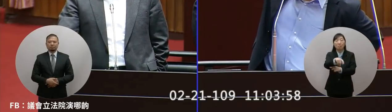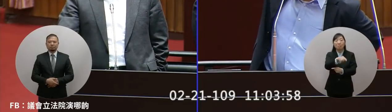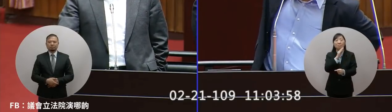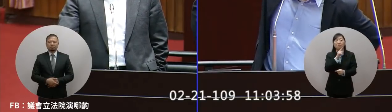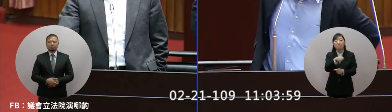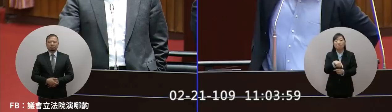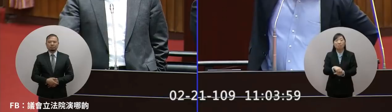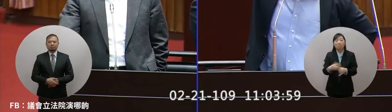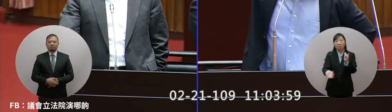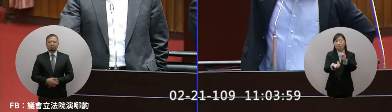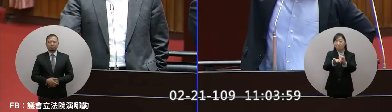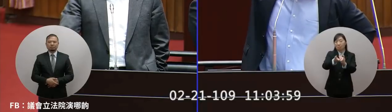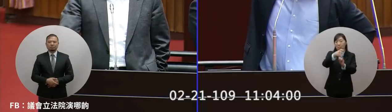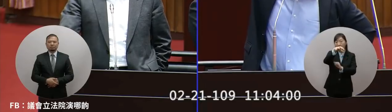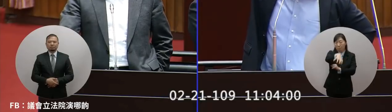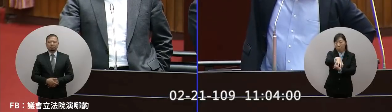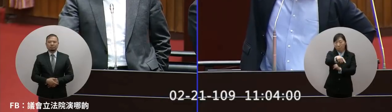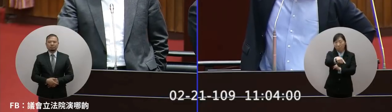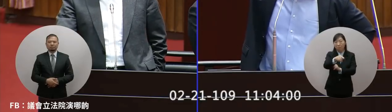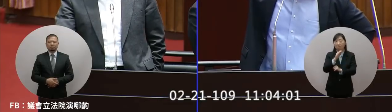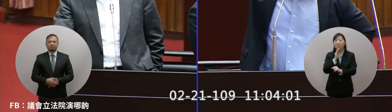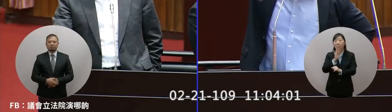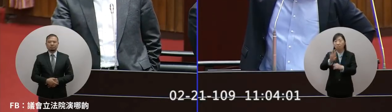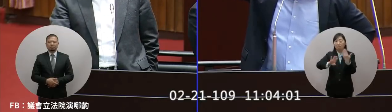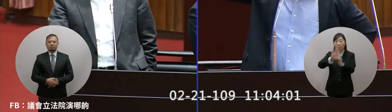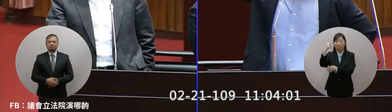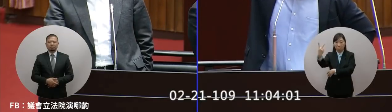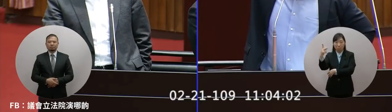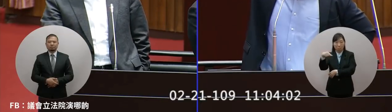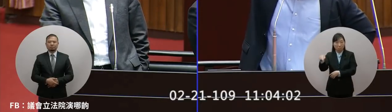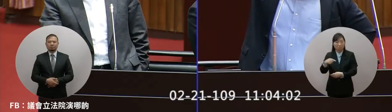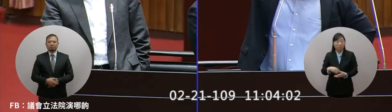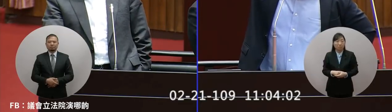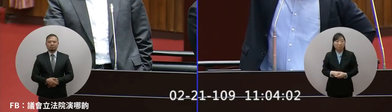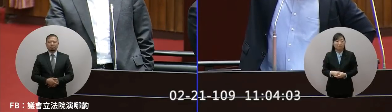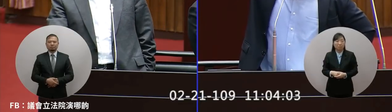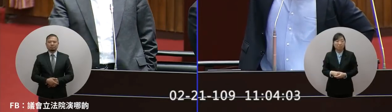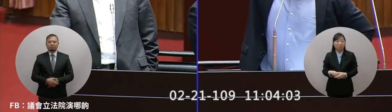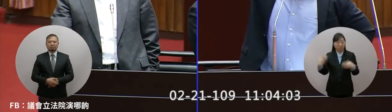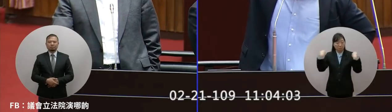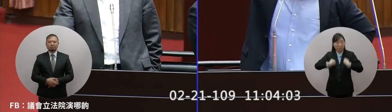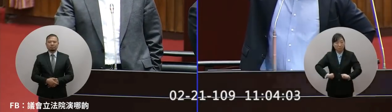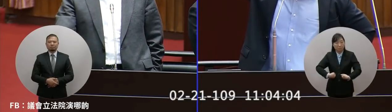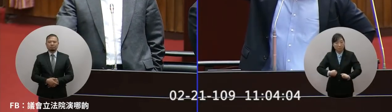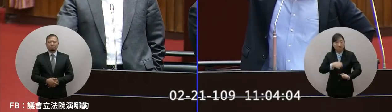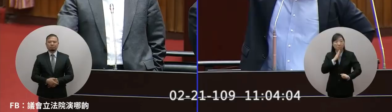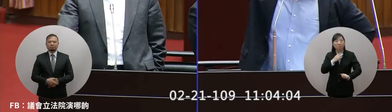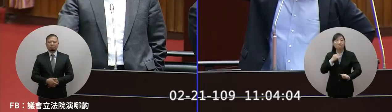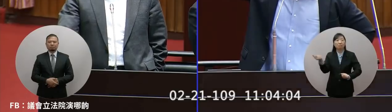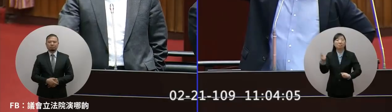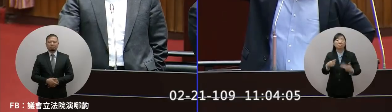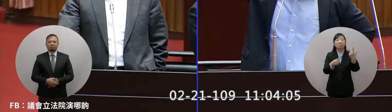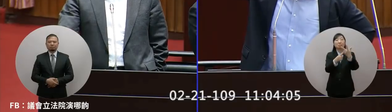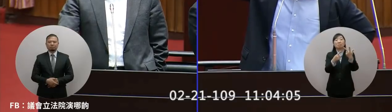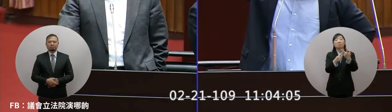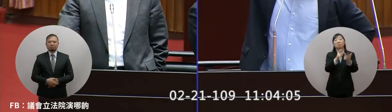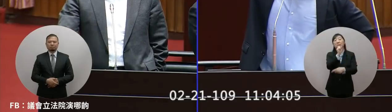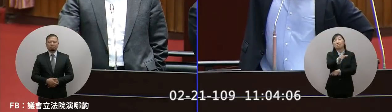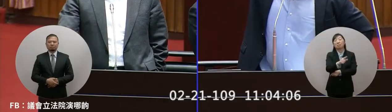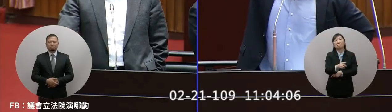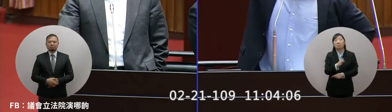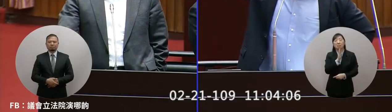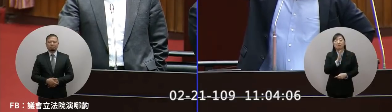南投火化厂的时候，另外两个人嘛，哈，那他们穿着 这个便利商店买的这